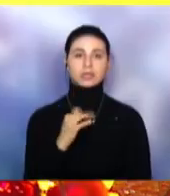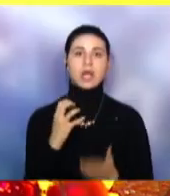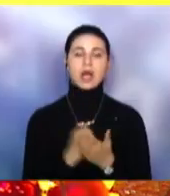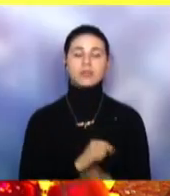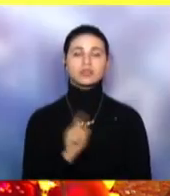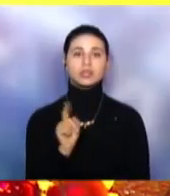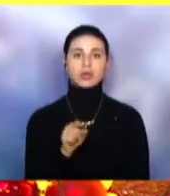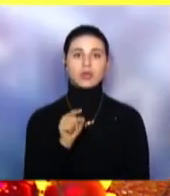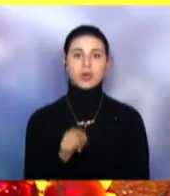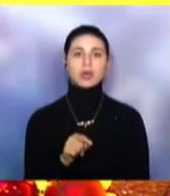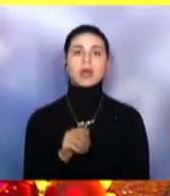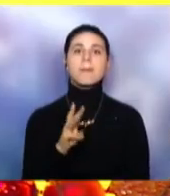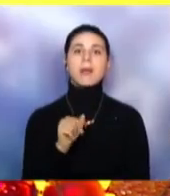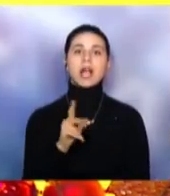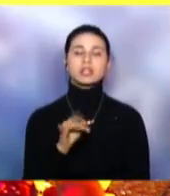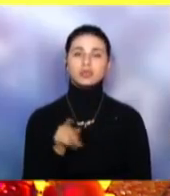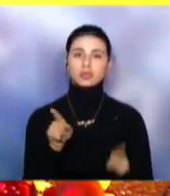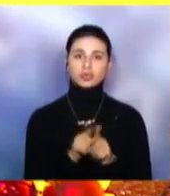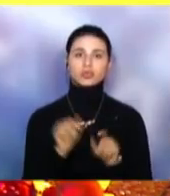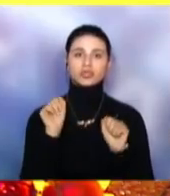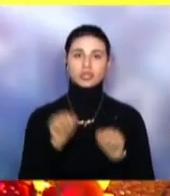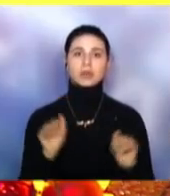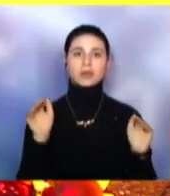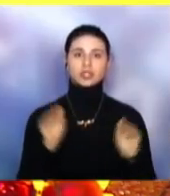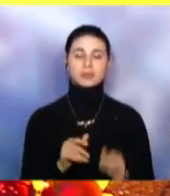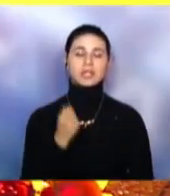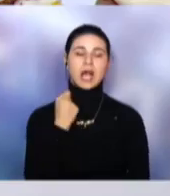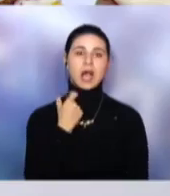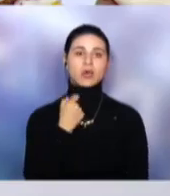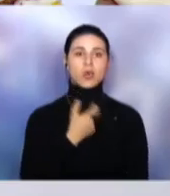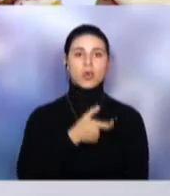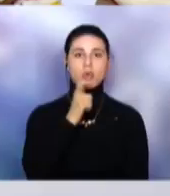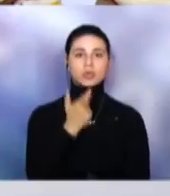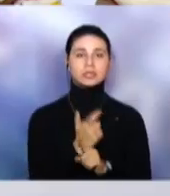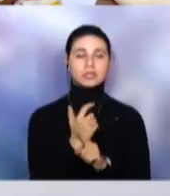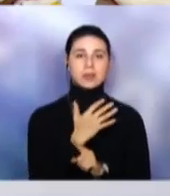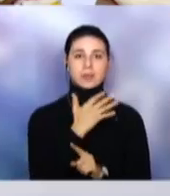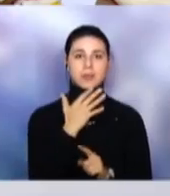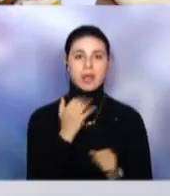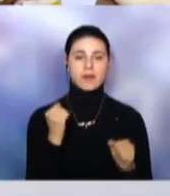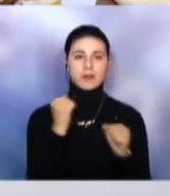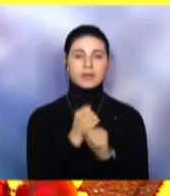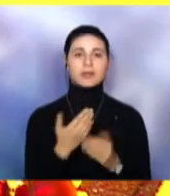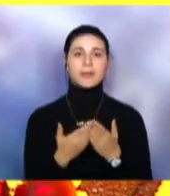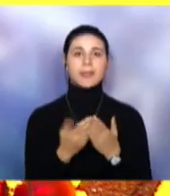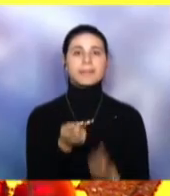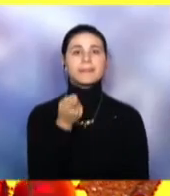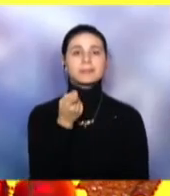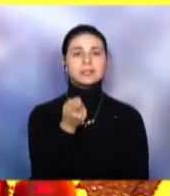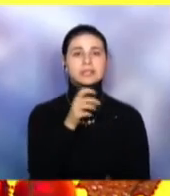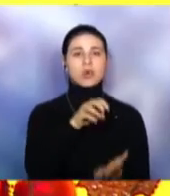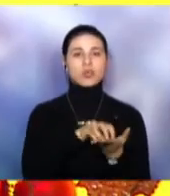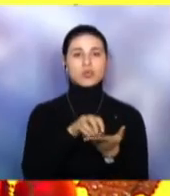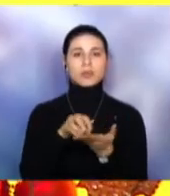რომ მაგნიუმის დონეს შეიძლება დააზარალოს ალკოჰოლის სისტემატურმა მოხმარებამ, თუნდაც მცირე ულუფებით აი